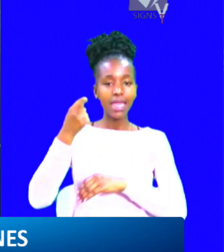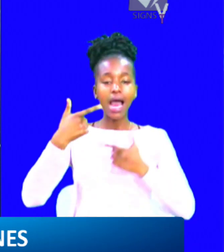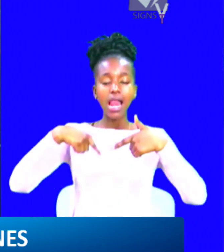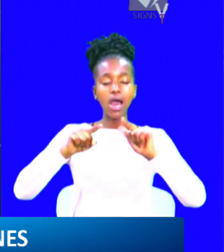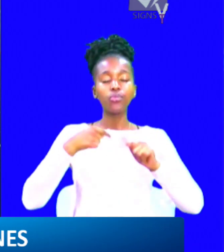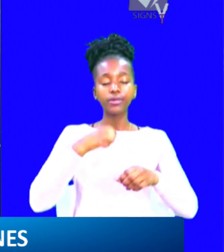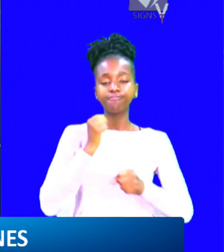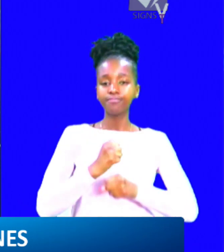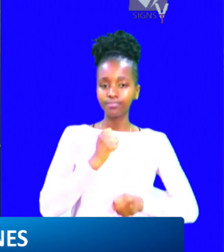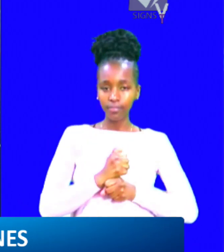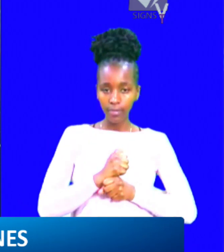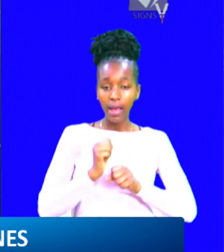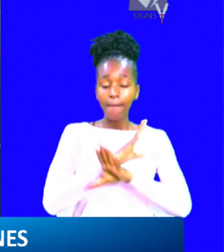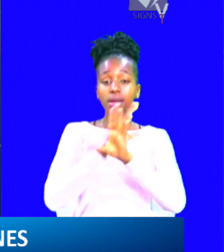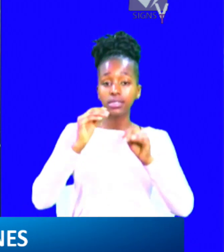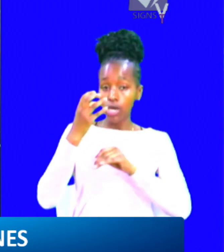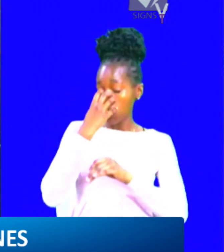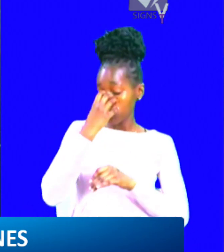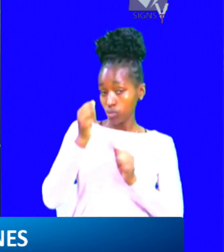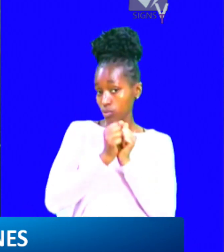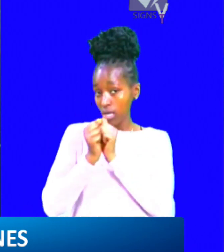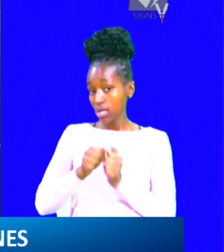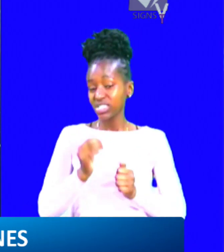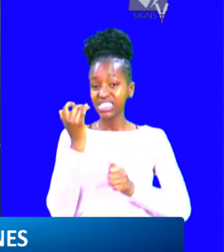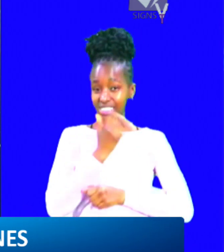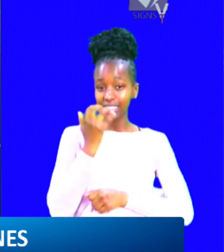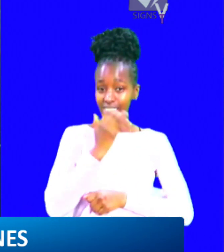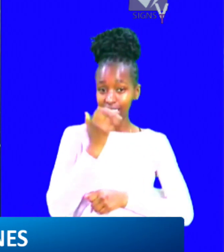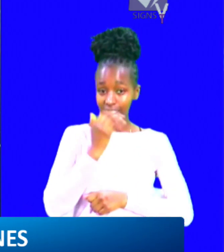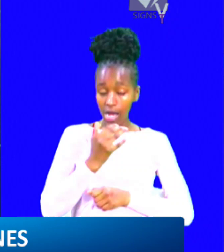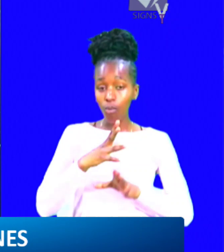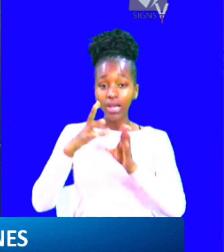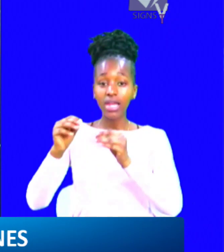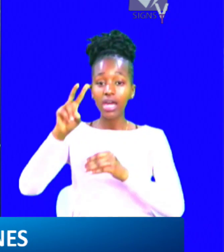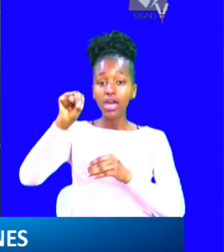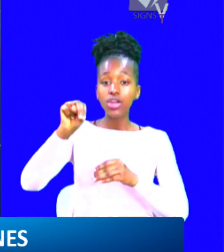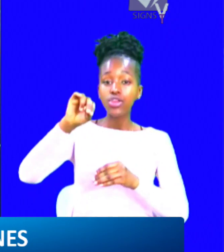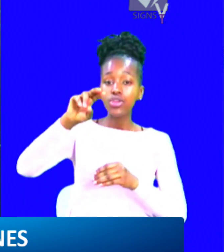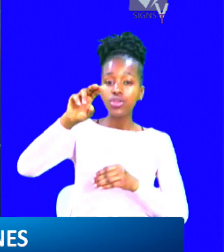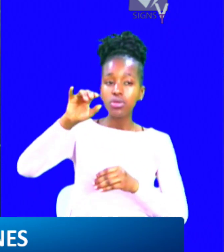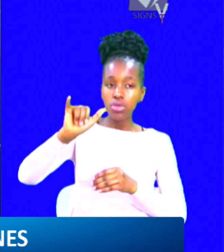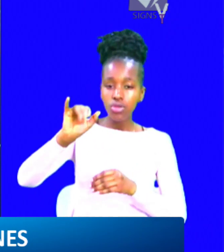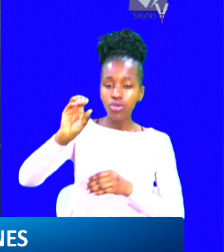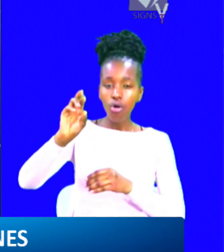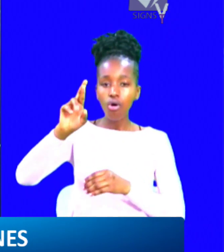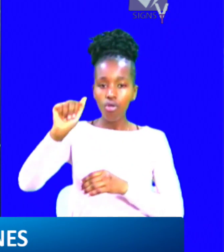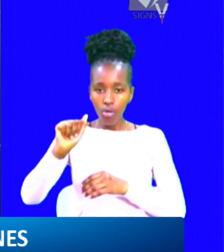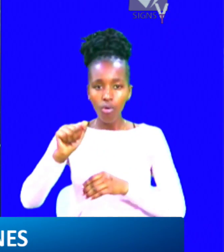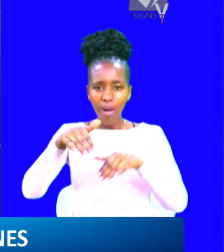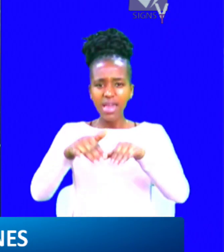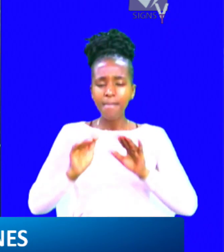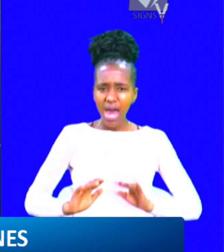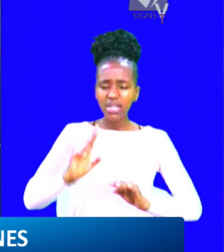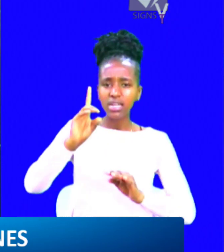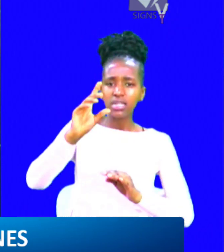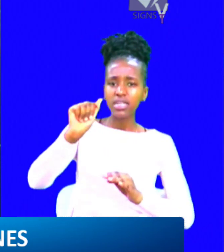President William Ruto and his deputy Rigathi Gachagua joined mourners in Njoro constituency in Nakuru County for the burial of David Chepkwony,